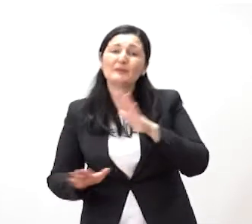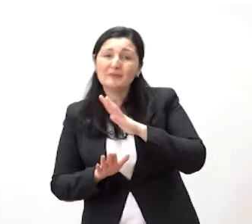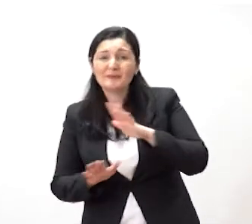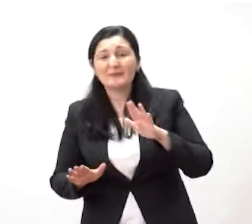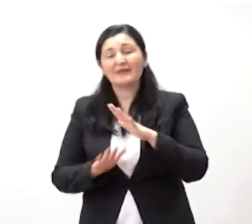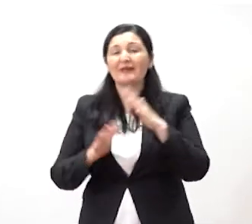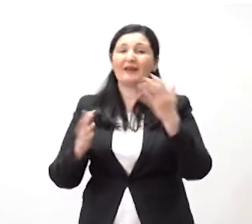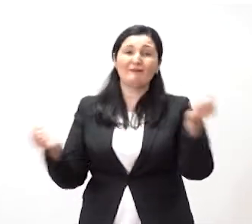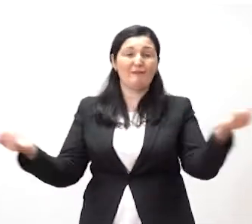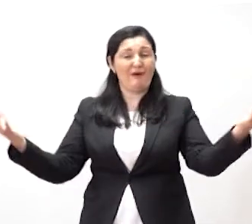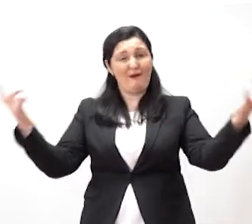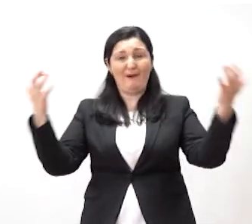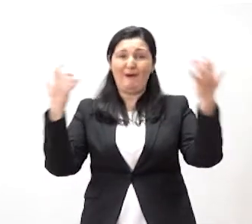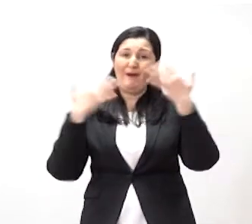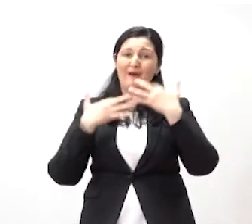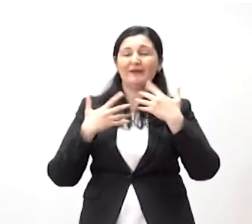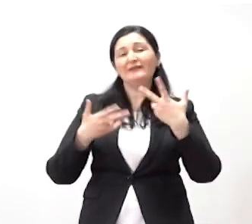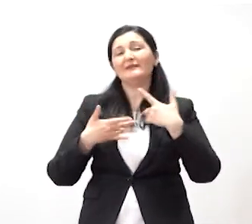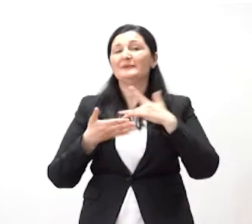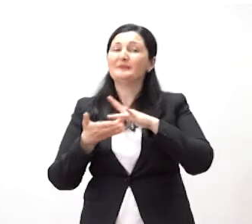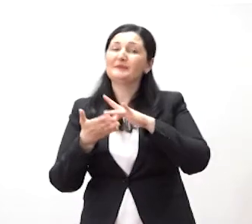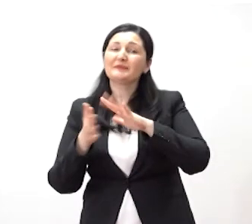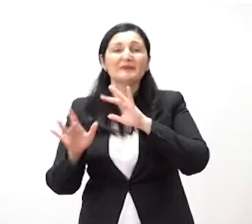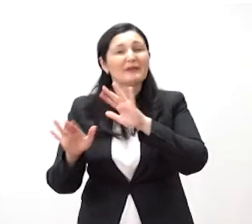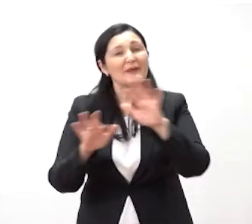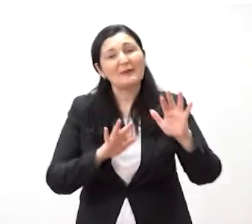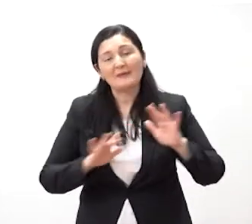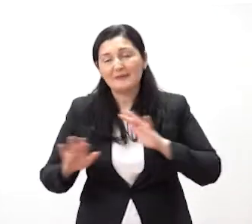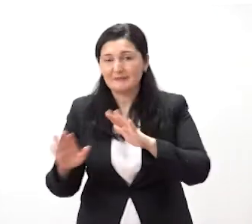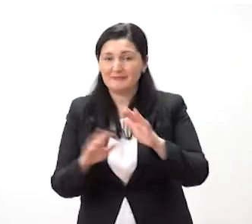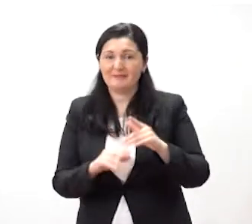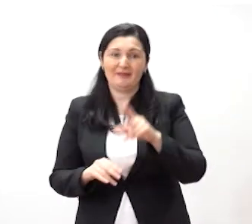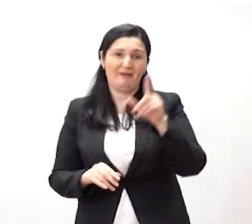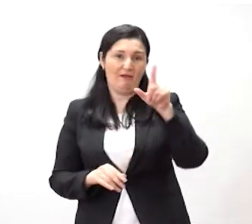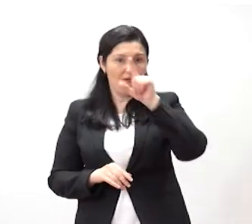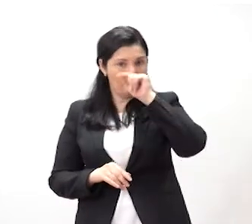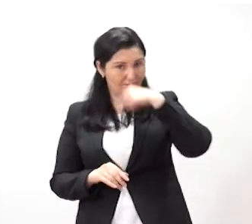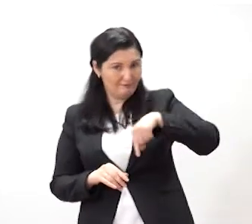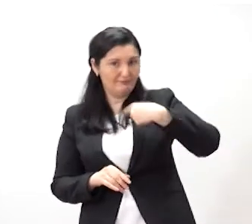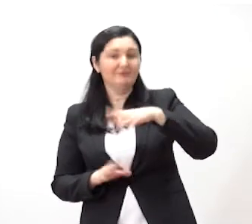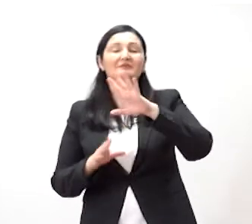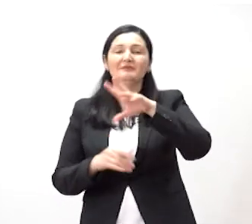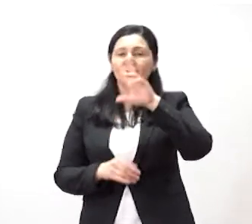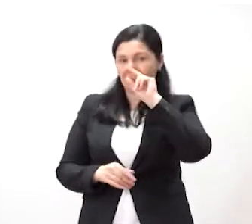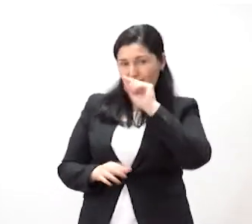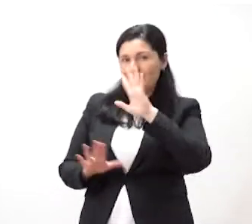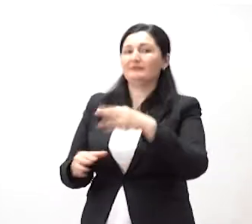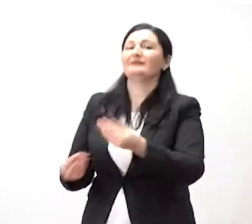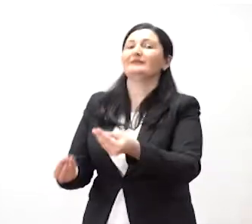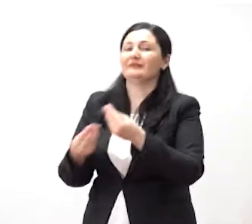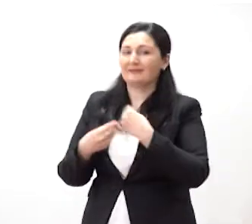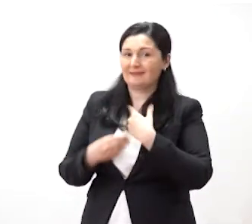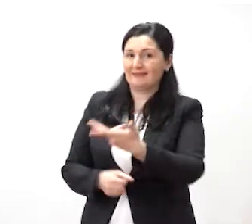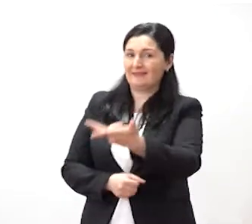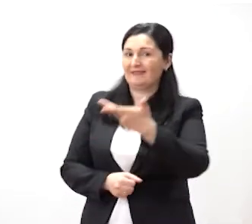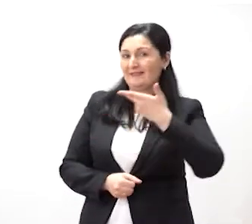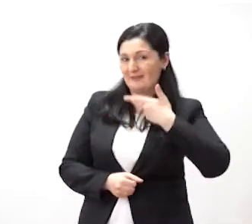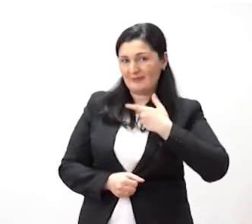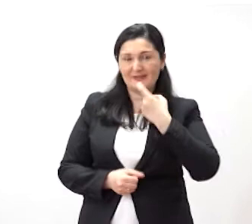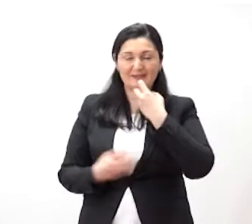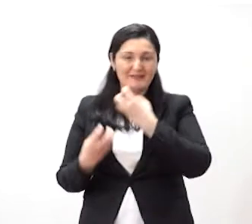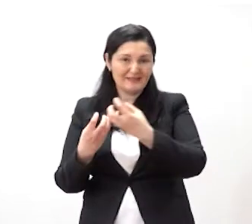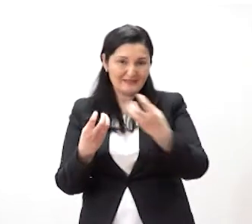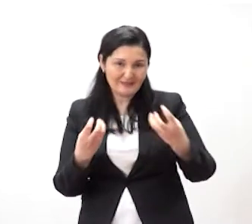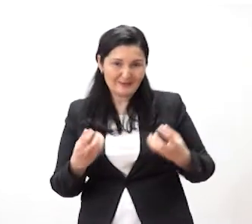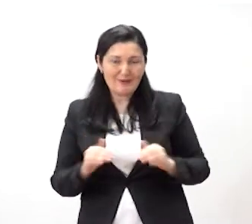сайру тамошо биравам. Мурғи марҷон гуфт: хуб шудааст, мурғоби ҷон. Вай се дона тухми мурғобиро